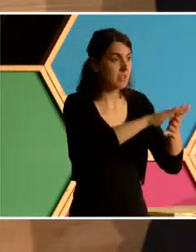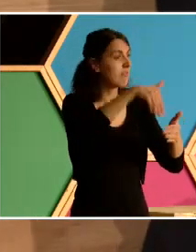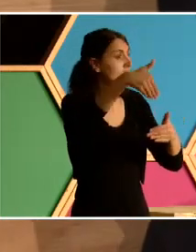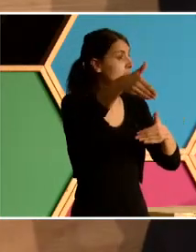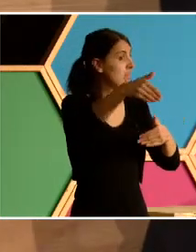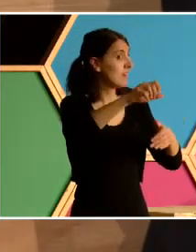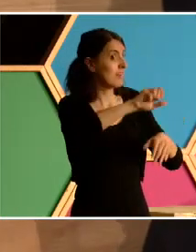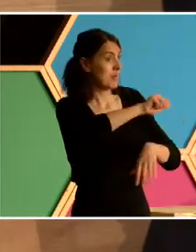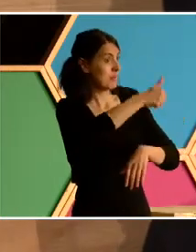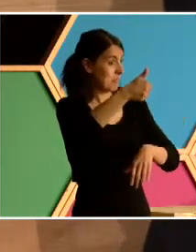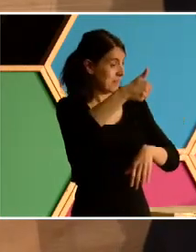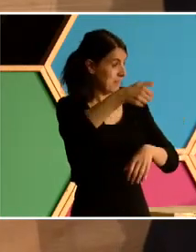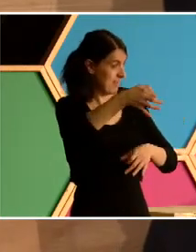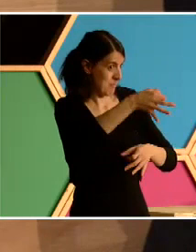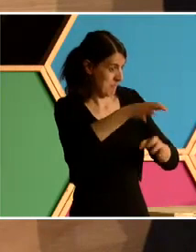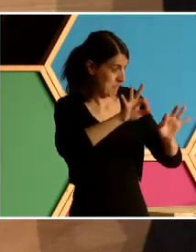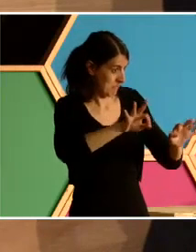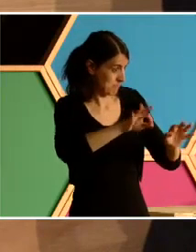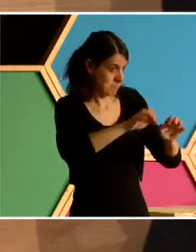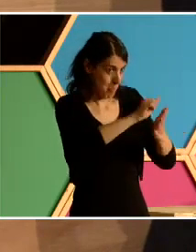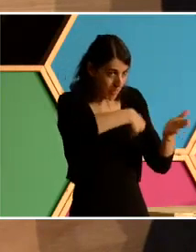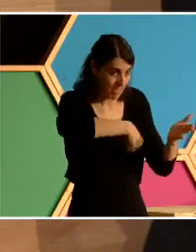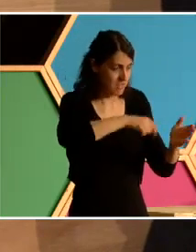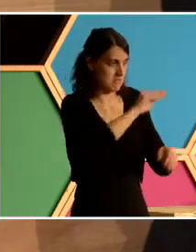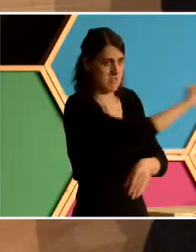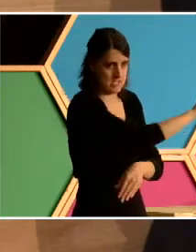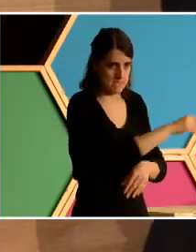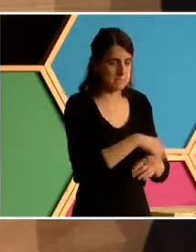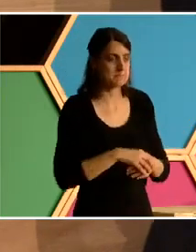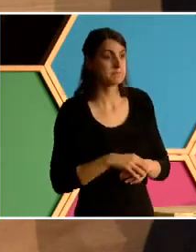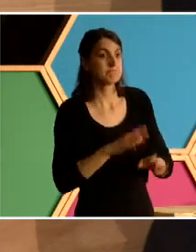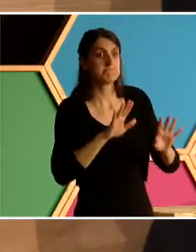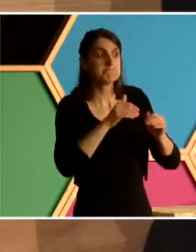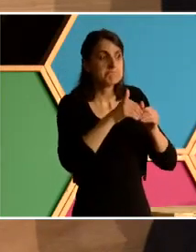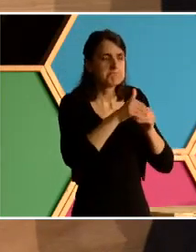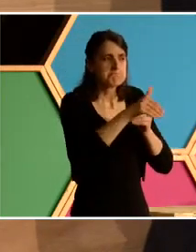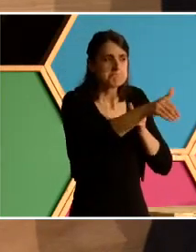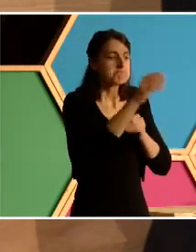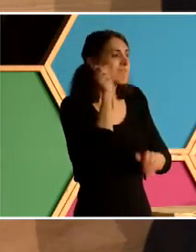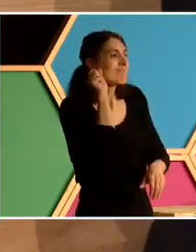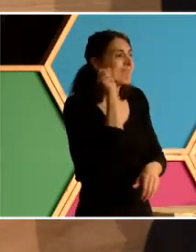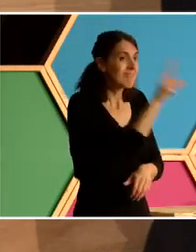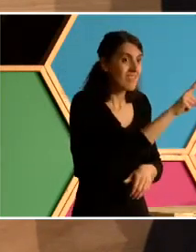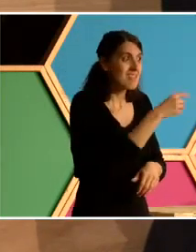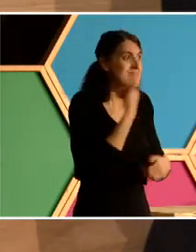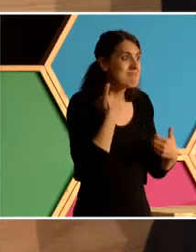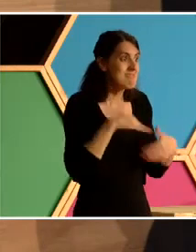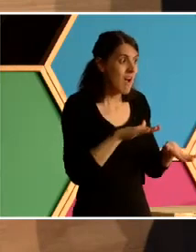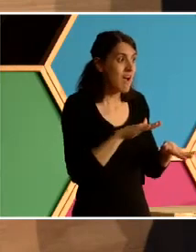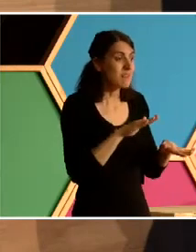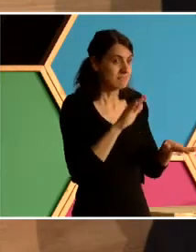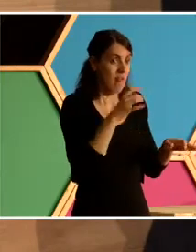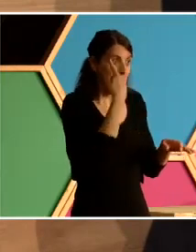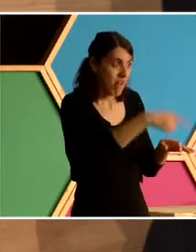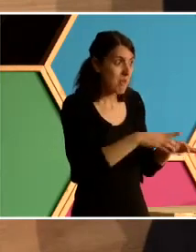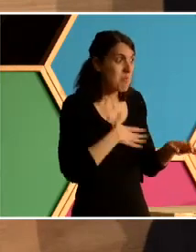queda la primera plaça buida, doncs ja l'avisarem. Al cap d'un temps la van avisar i li van dir, escolti, ja ha quedat una plaça buida, però em sap greu